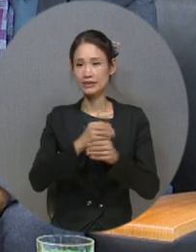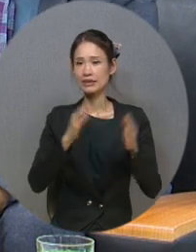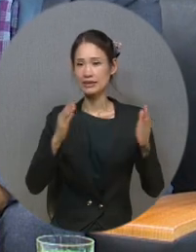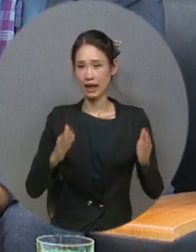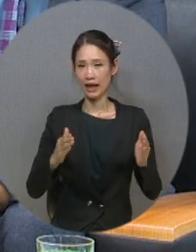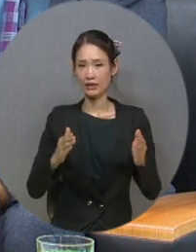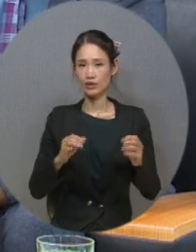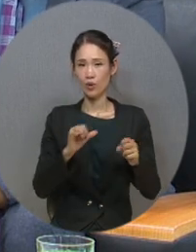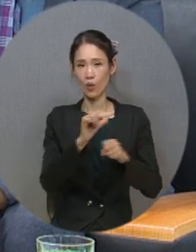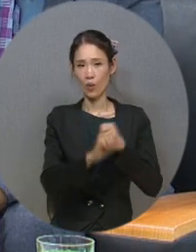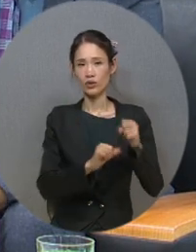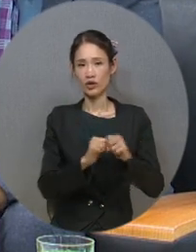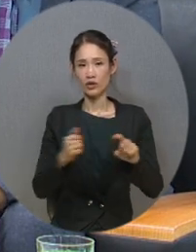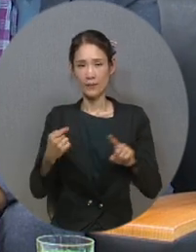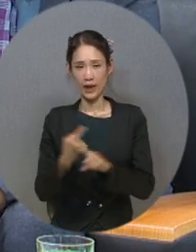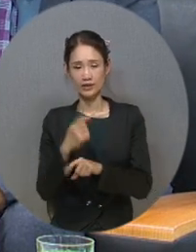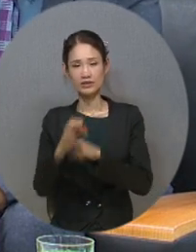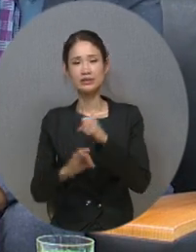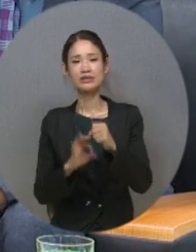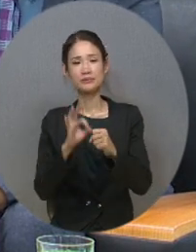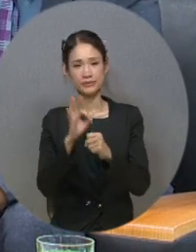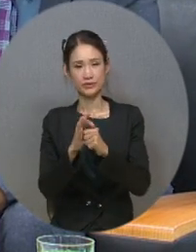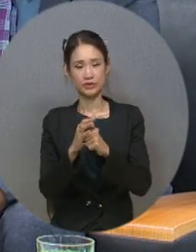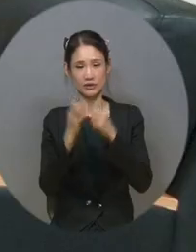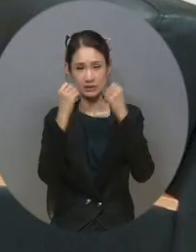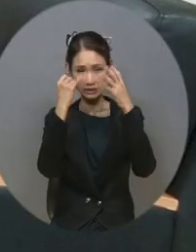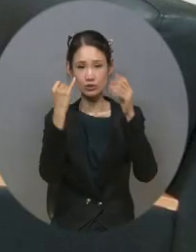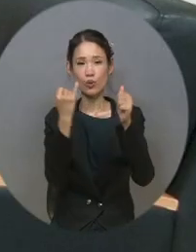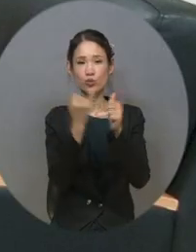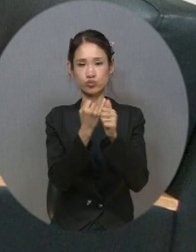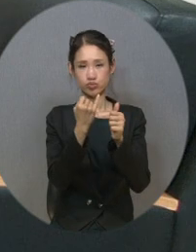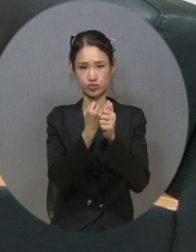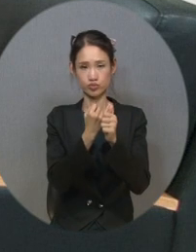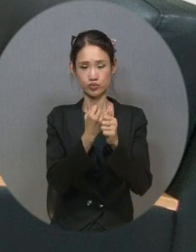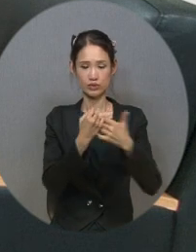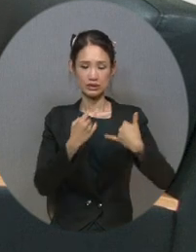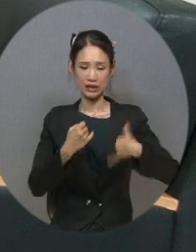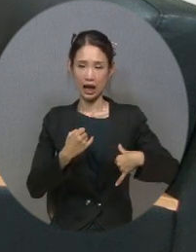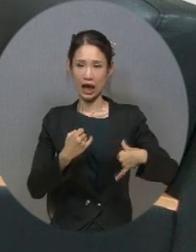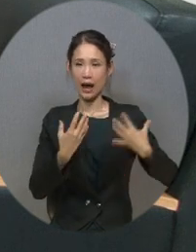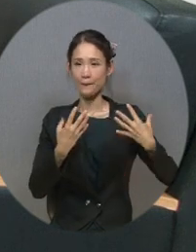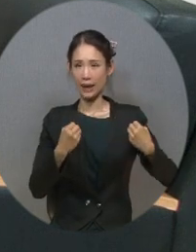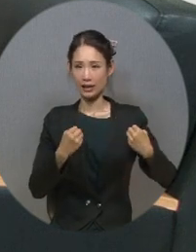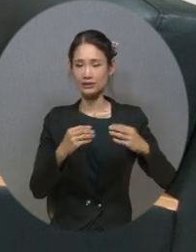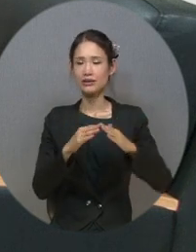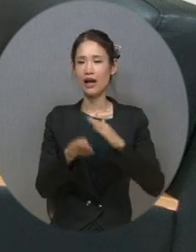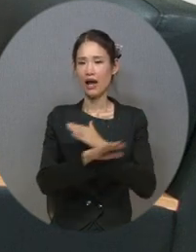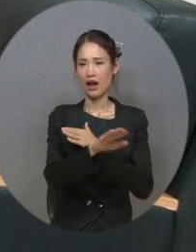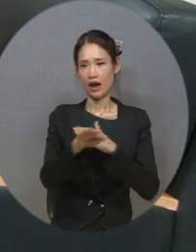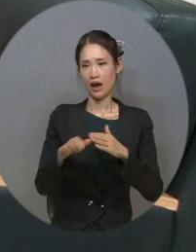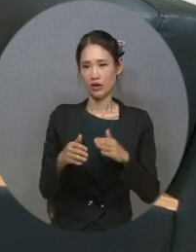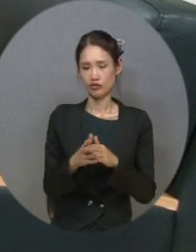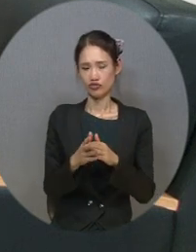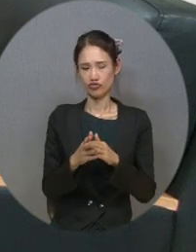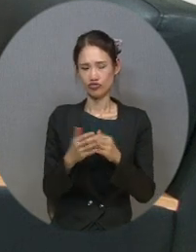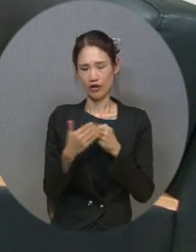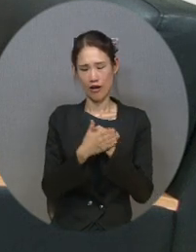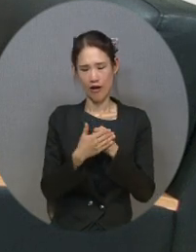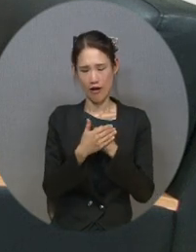늘렸습니다. 네, 그래서 신혼부부나 다자녀 가구 네, 이런 가구들에게는 상당히 큰